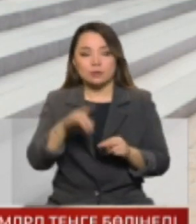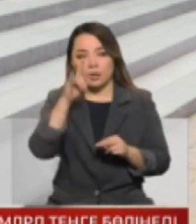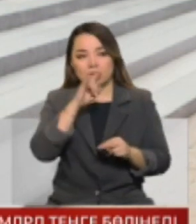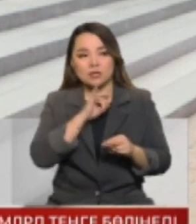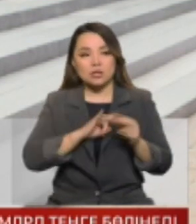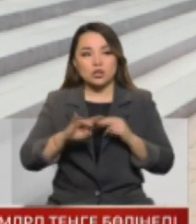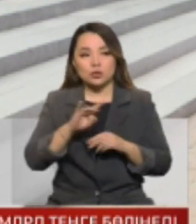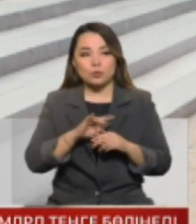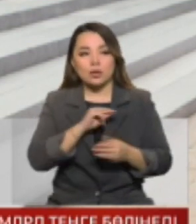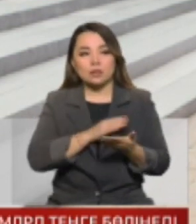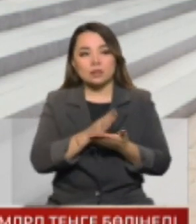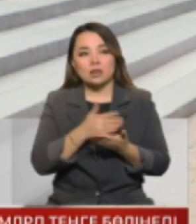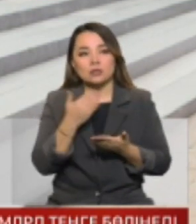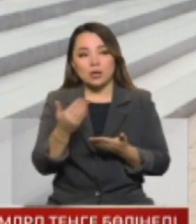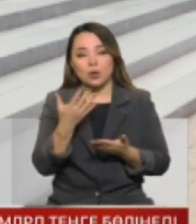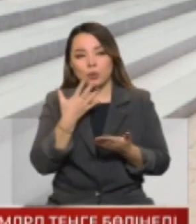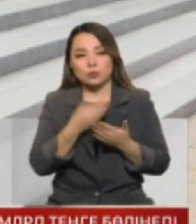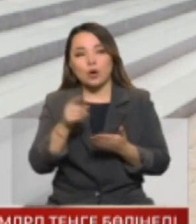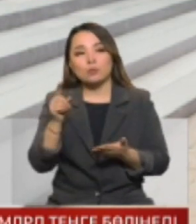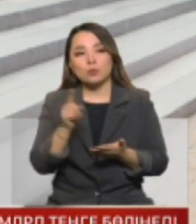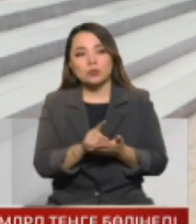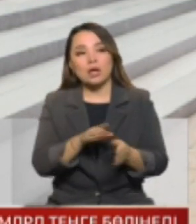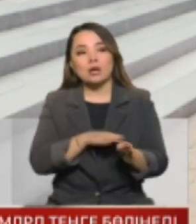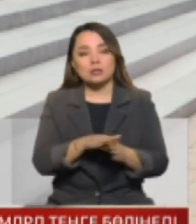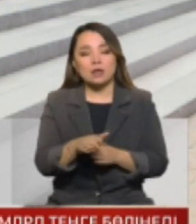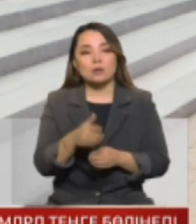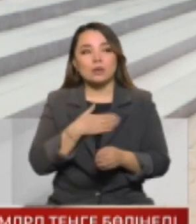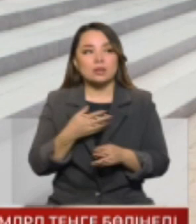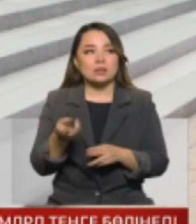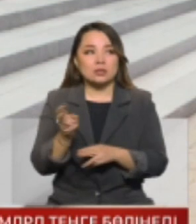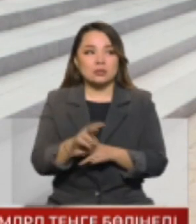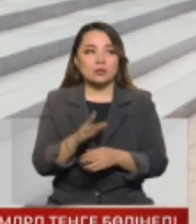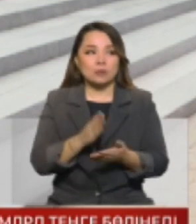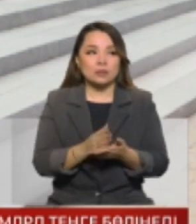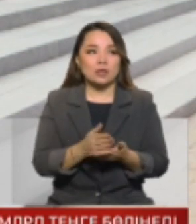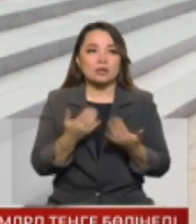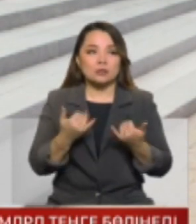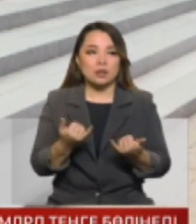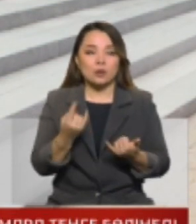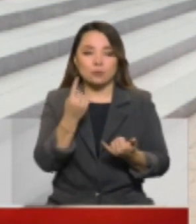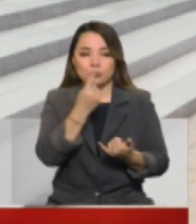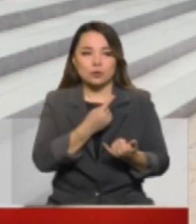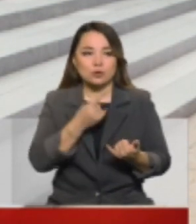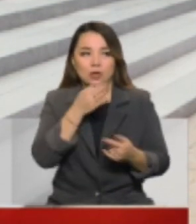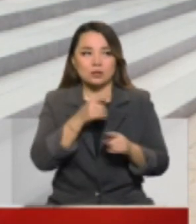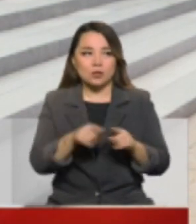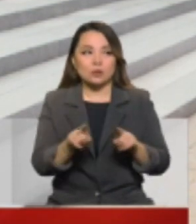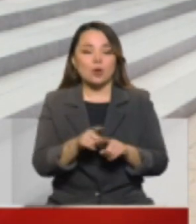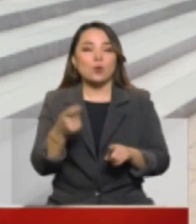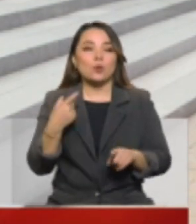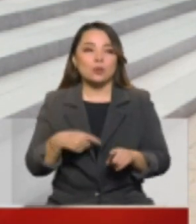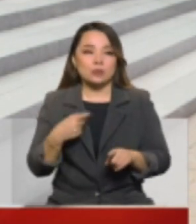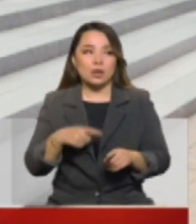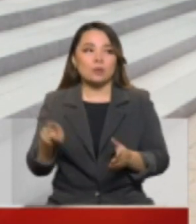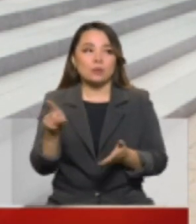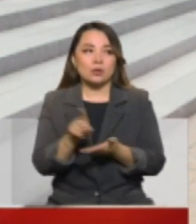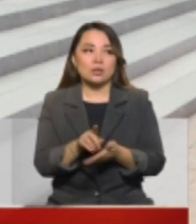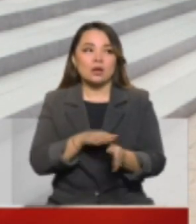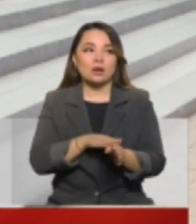Қазақстан Республикасына қызмет етуге өз борышымды атауға мен келіп тұрмын. Енді бір жыл бойы өзім